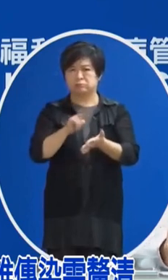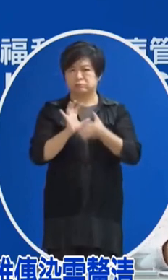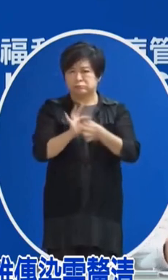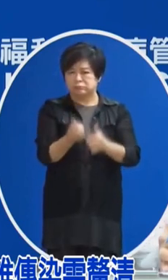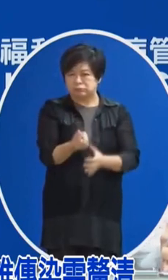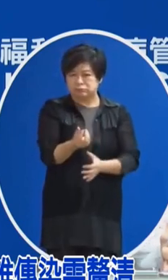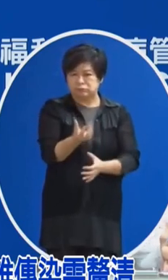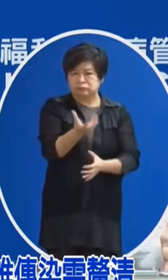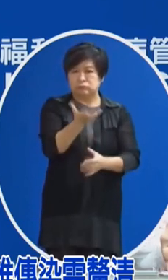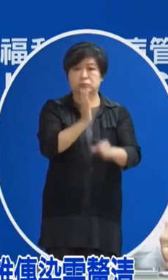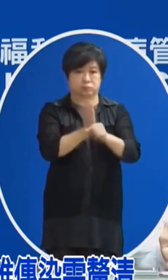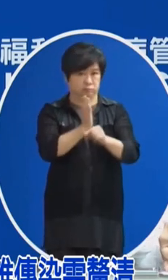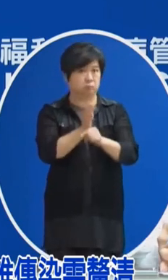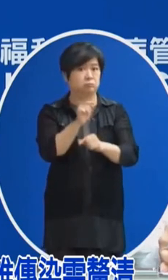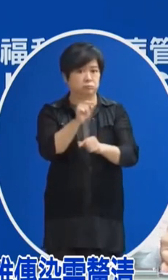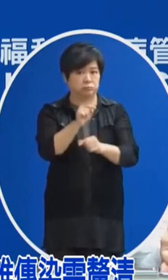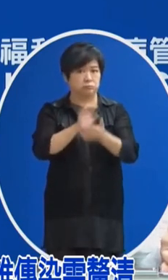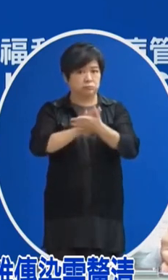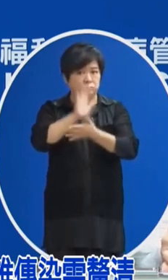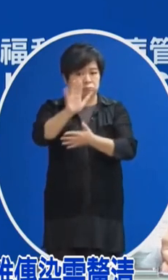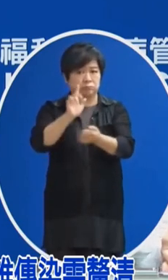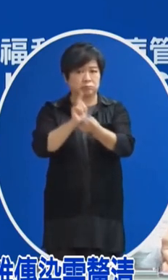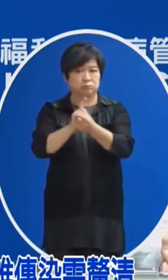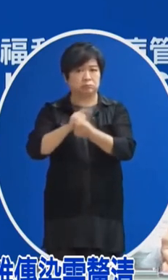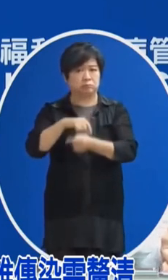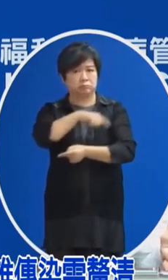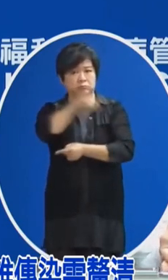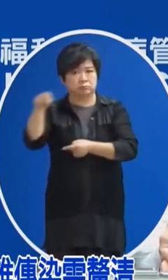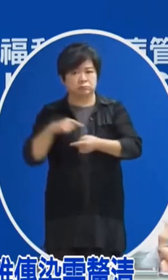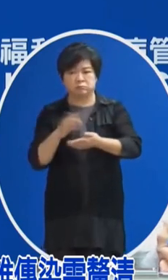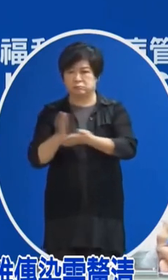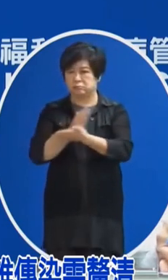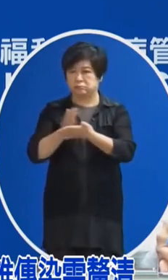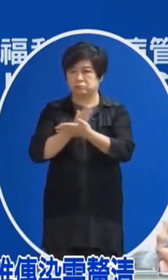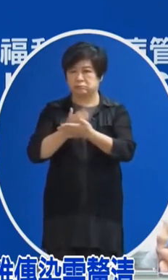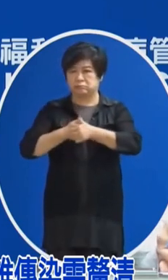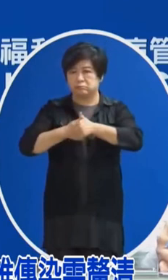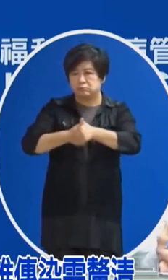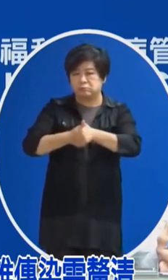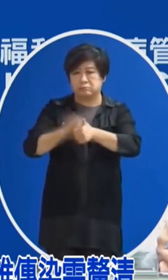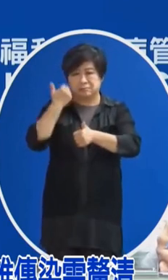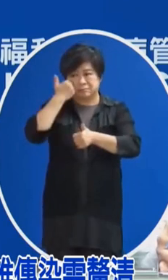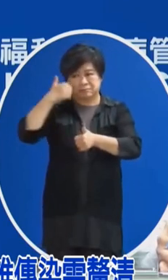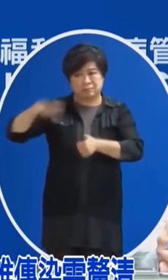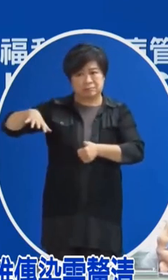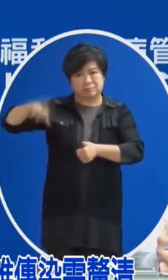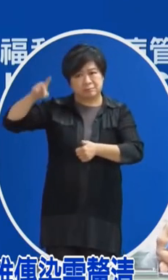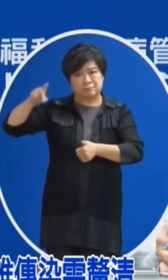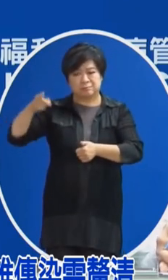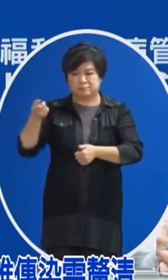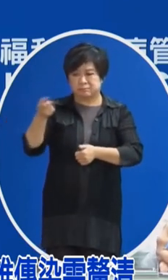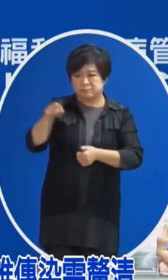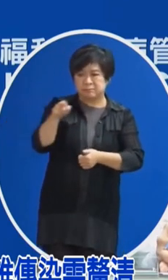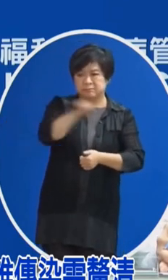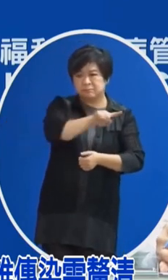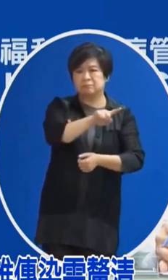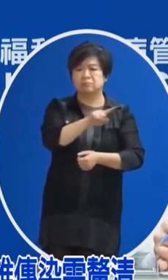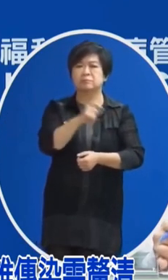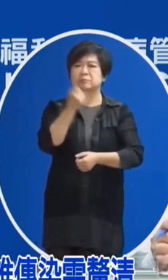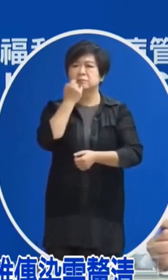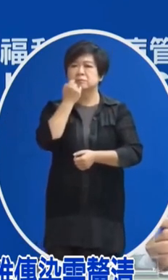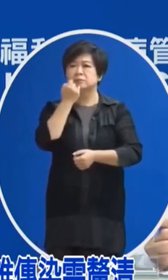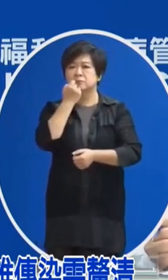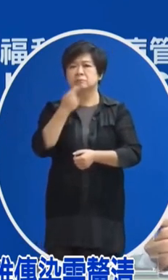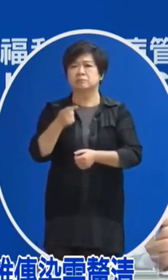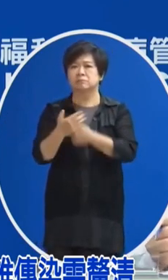在加中，那这未来对我们来判定，哈，是哪一个哈先开始的哈，有一些的帮助，